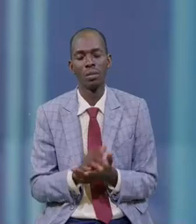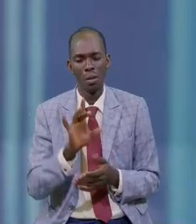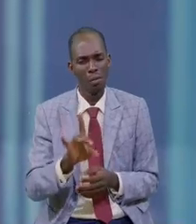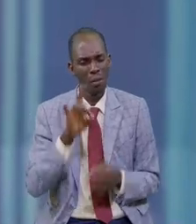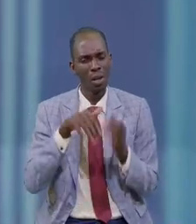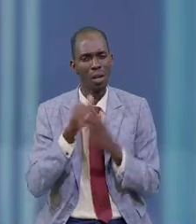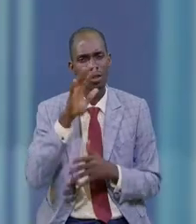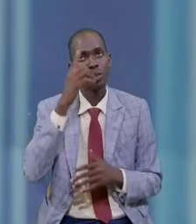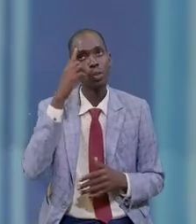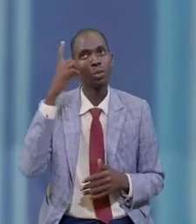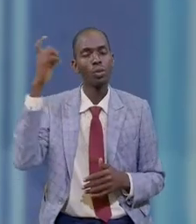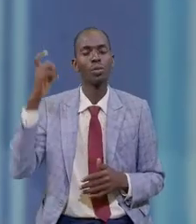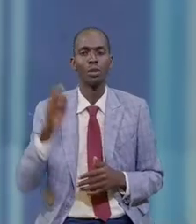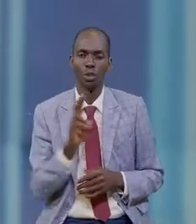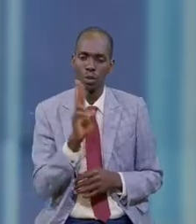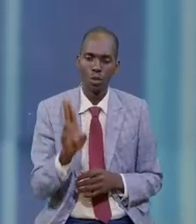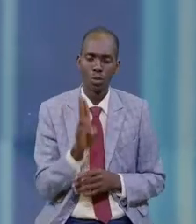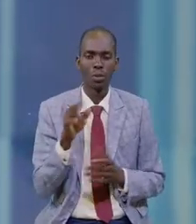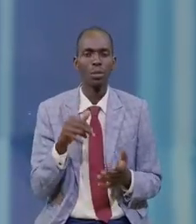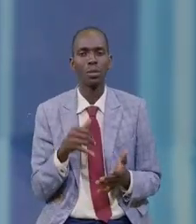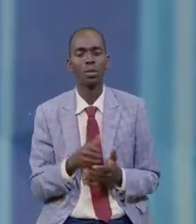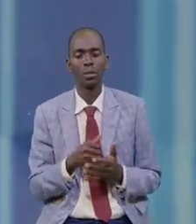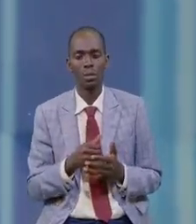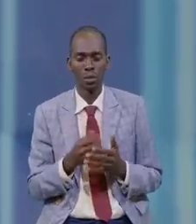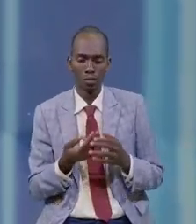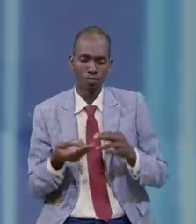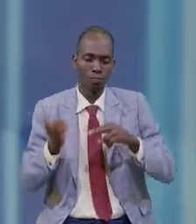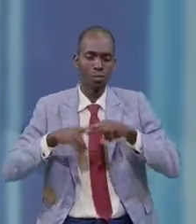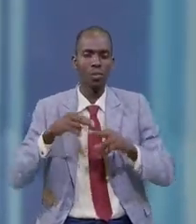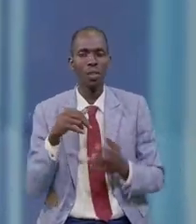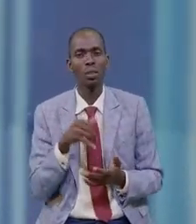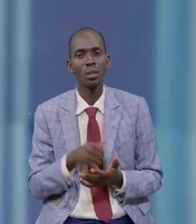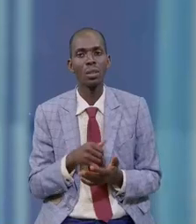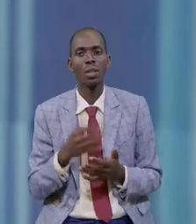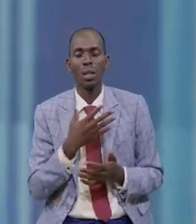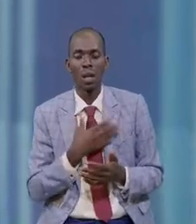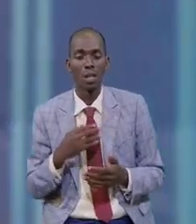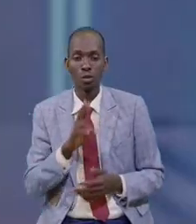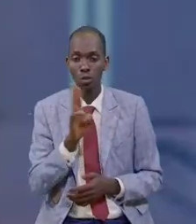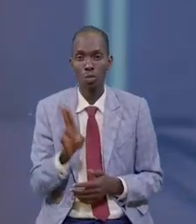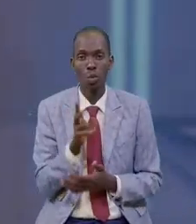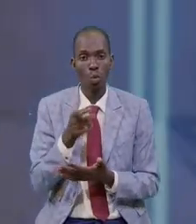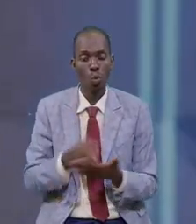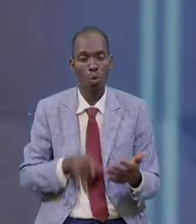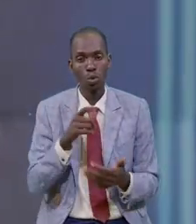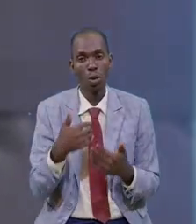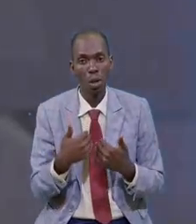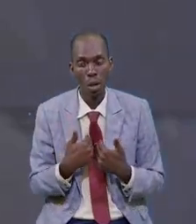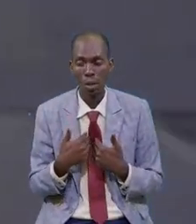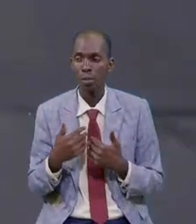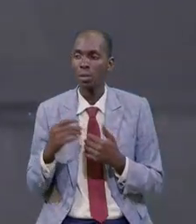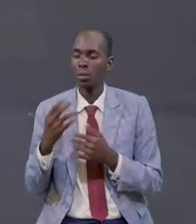trouve-le explore-le élargis-le applique-le applique ce que tu as à